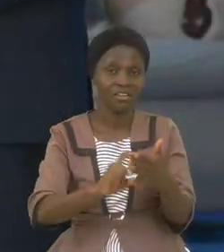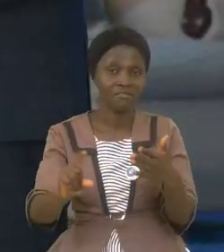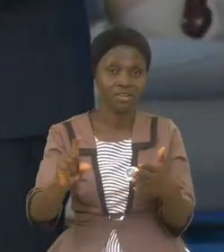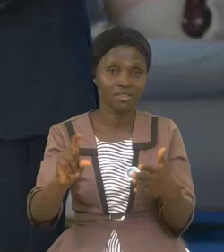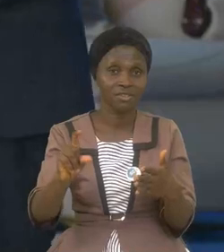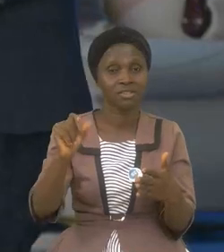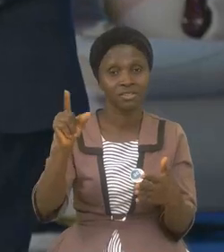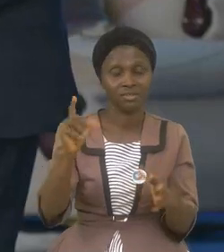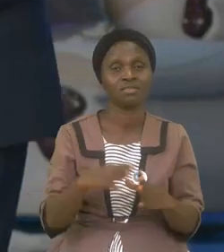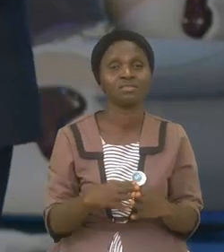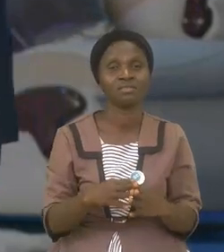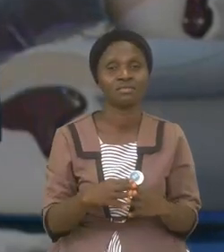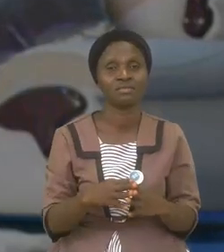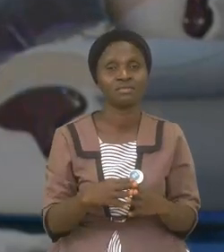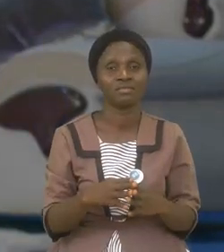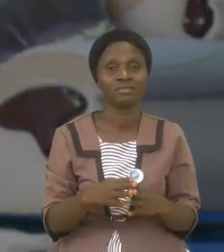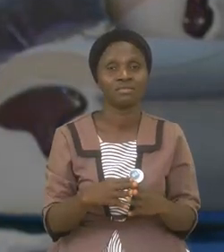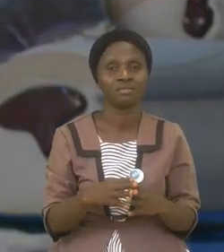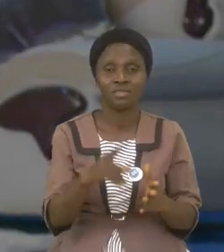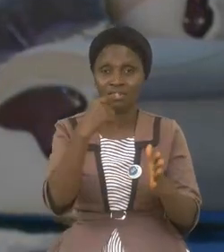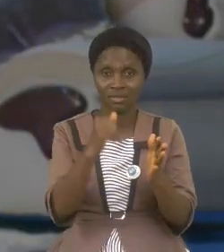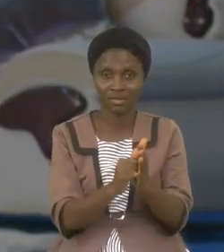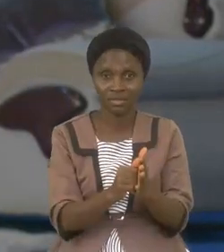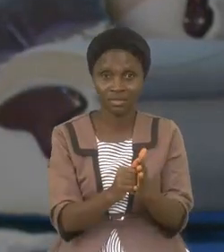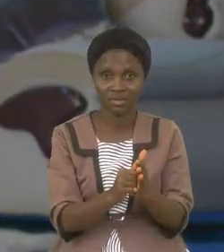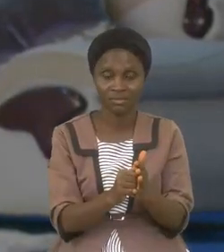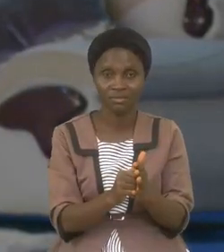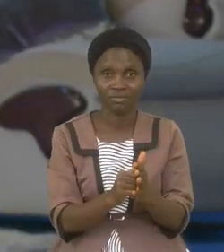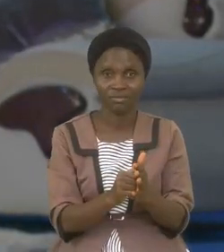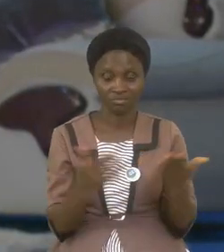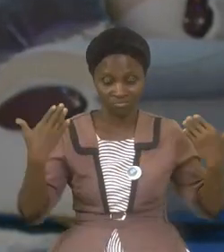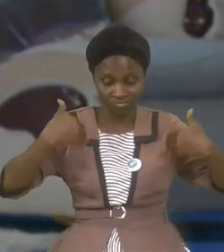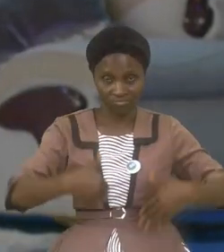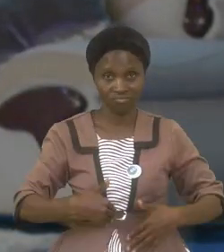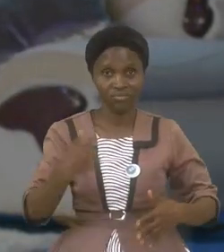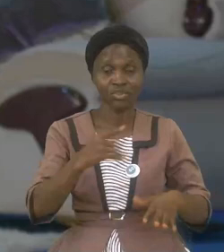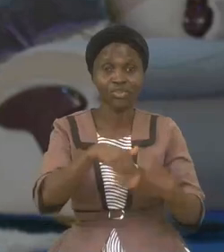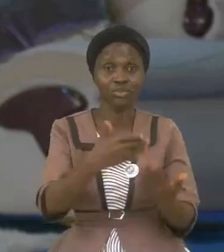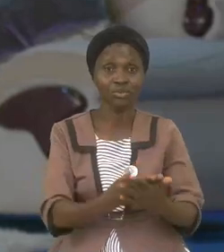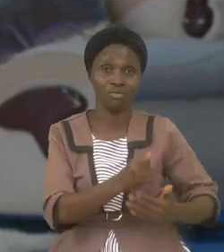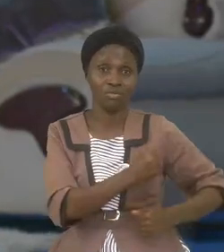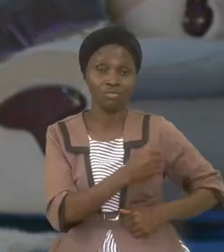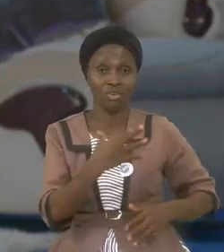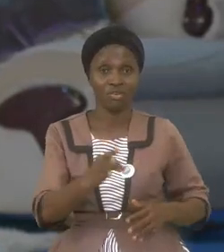Amen. Éphésiens 6, verset 11. Éphésiens 6, verset 11.